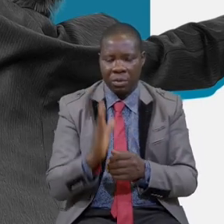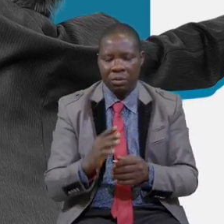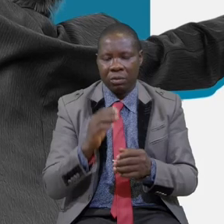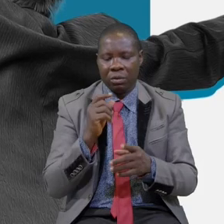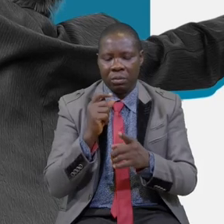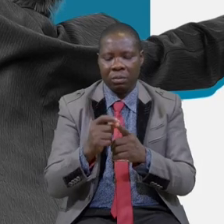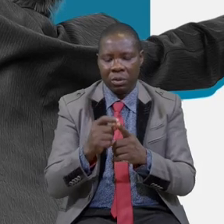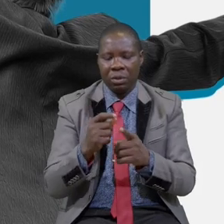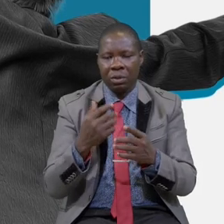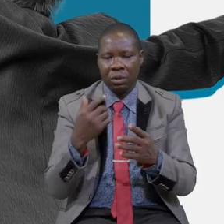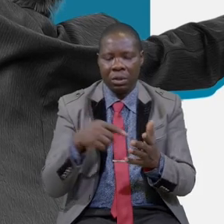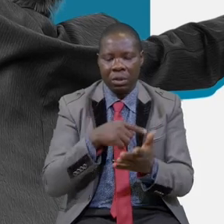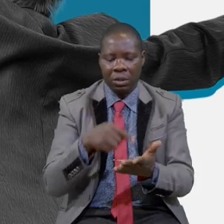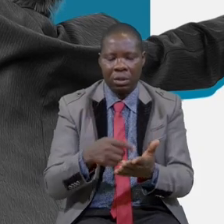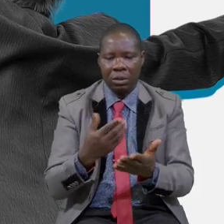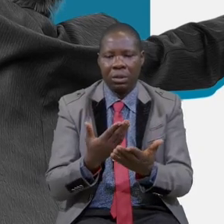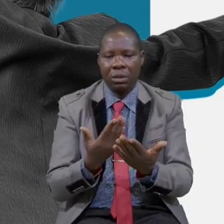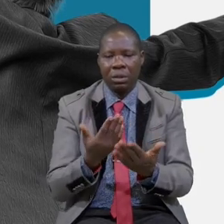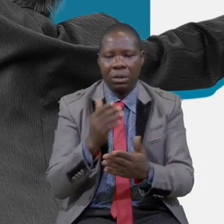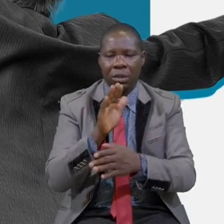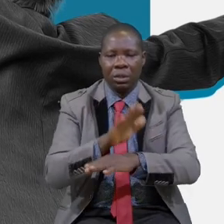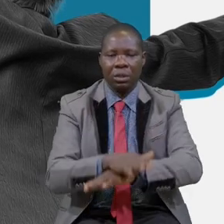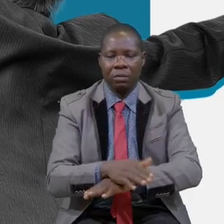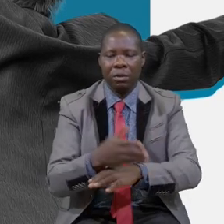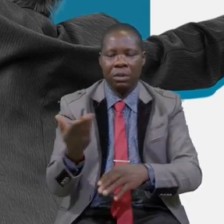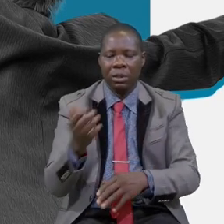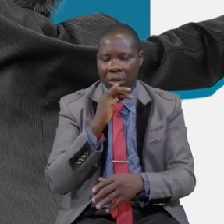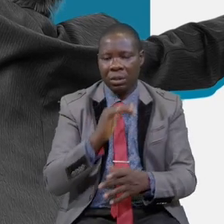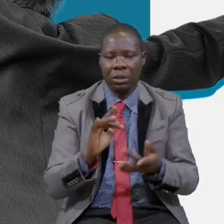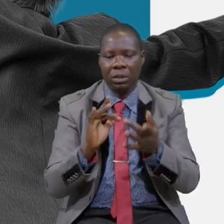soir, il y a un lien.